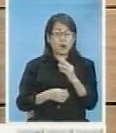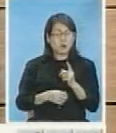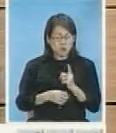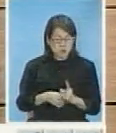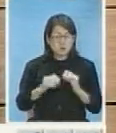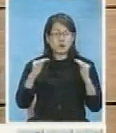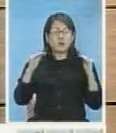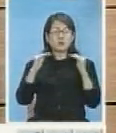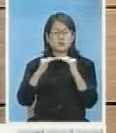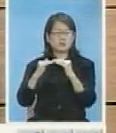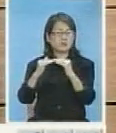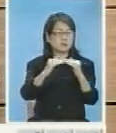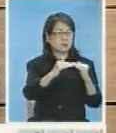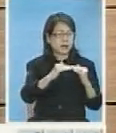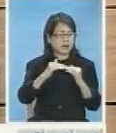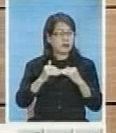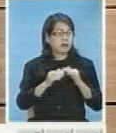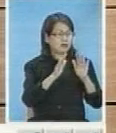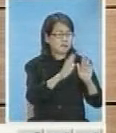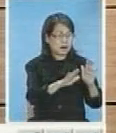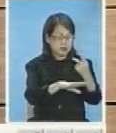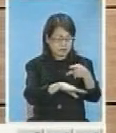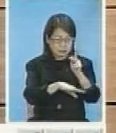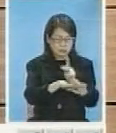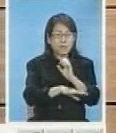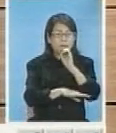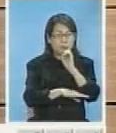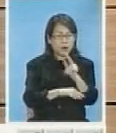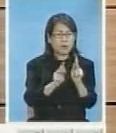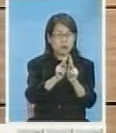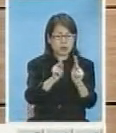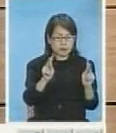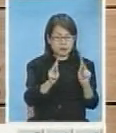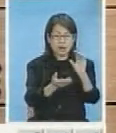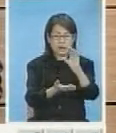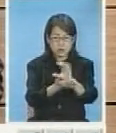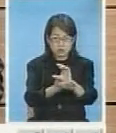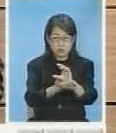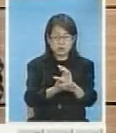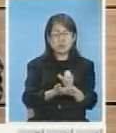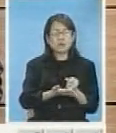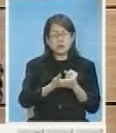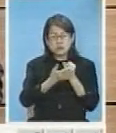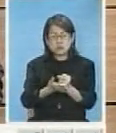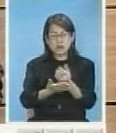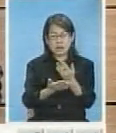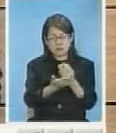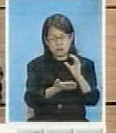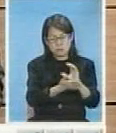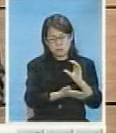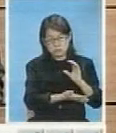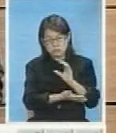ากนำเรียนท่านประธานตรงนี้ผ่านไปยังคณะกรรมการงบประมาณว่าช่วยจัดสรรงบประมาณให้อย่างเป็น